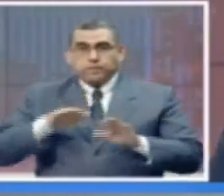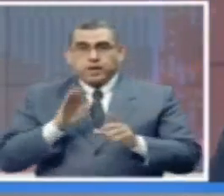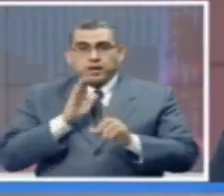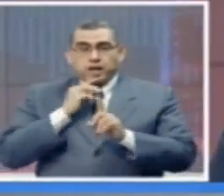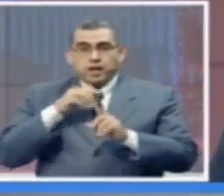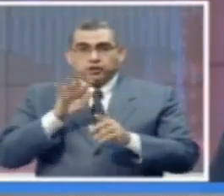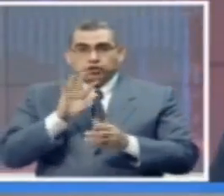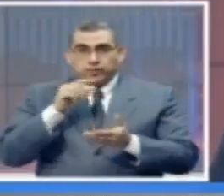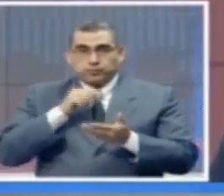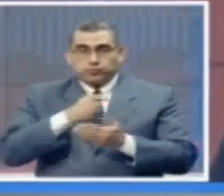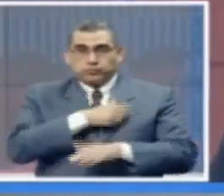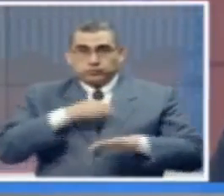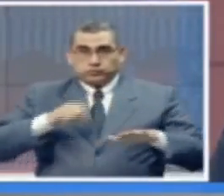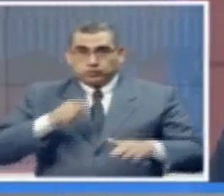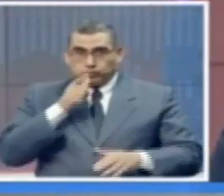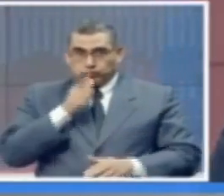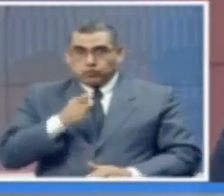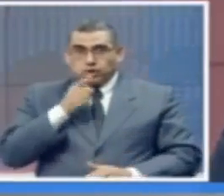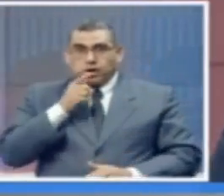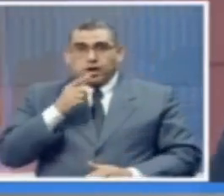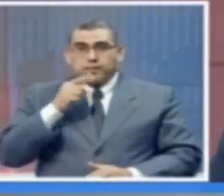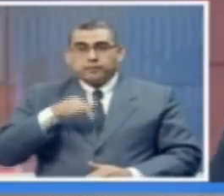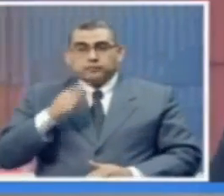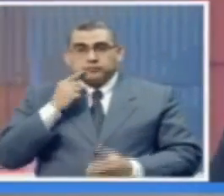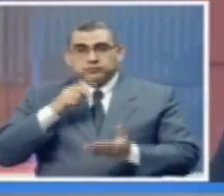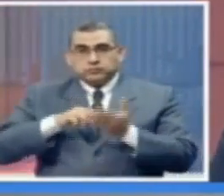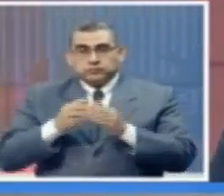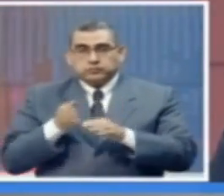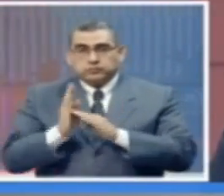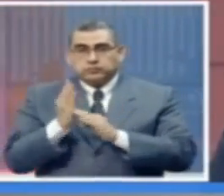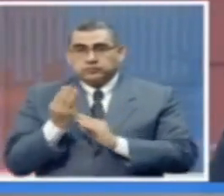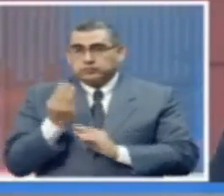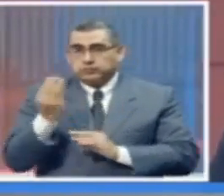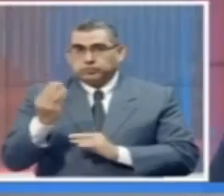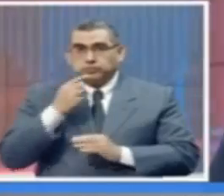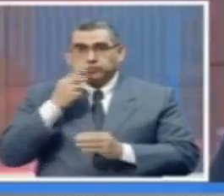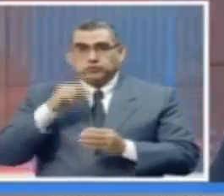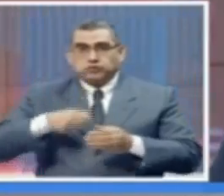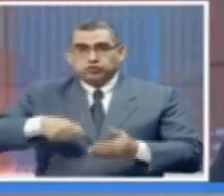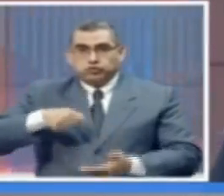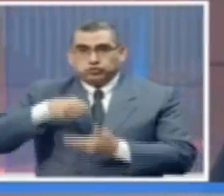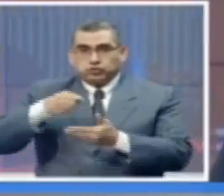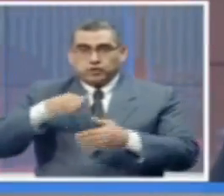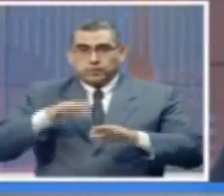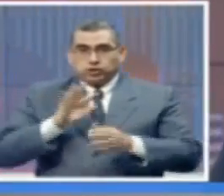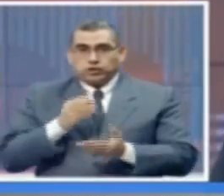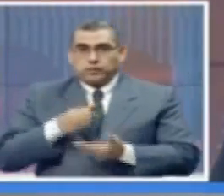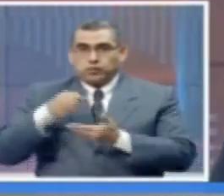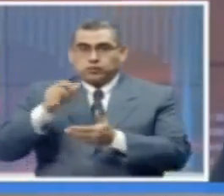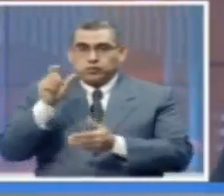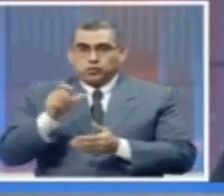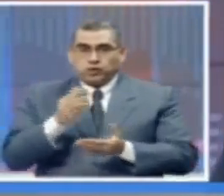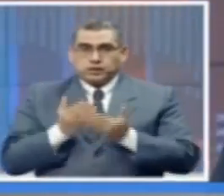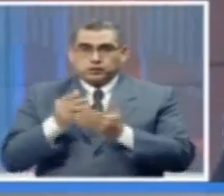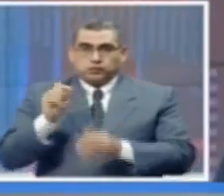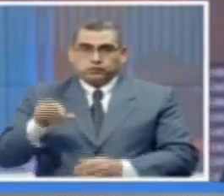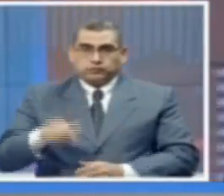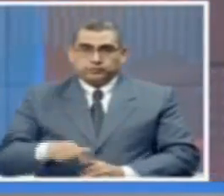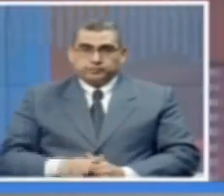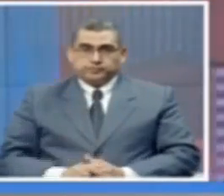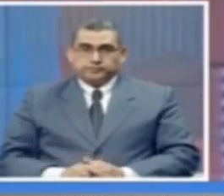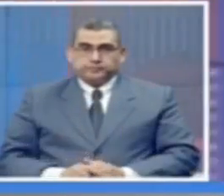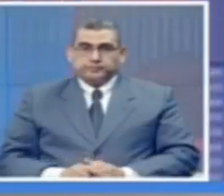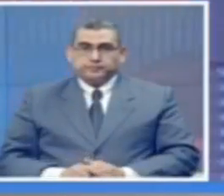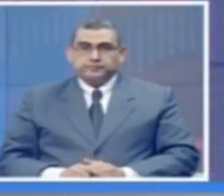النواب المستشار محمود فوزي أنه جار استخراج بطاقة العضوية وتسليم الحقائب البرلمانية للنواب المعينين.